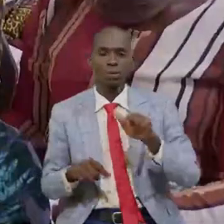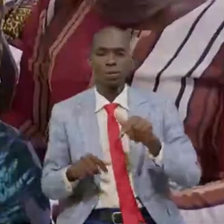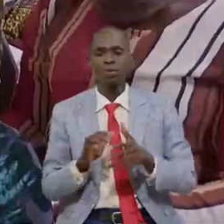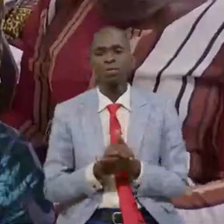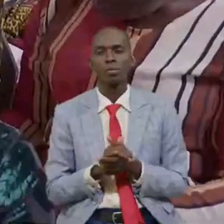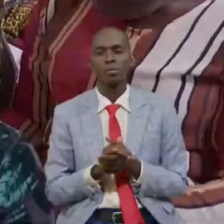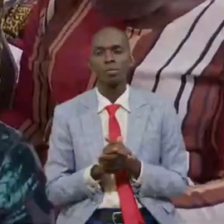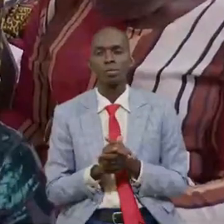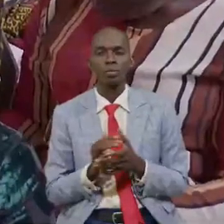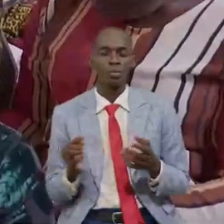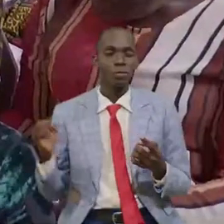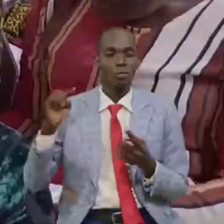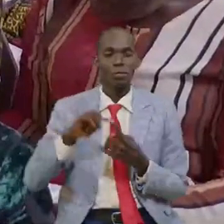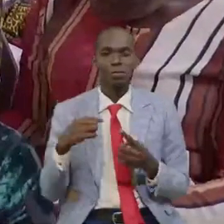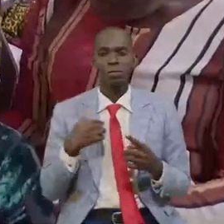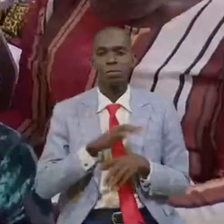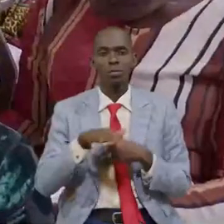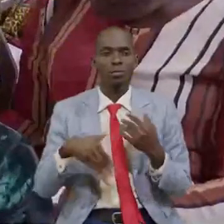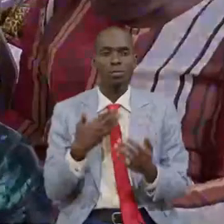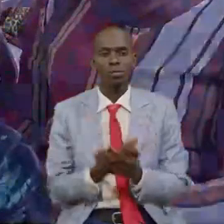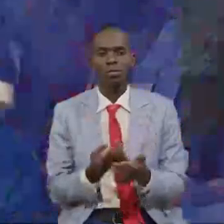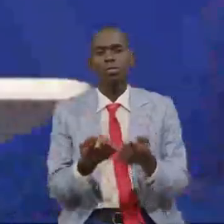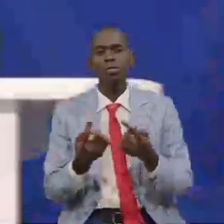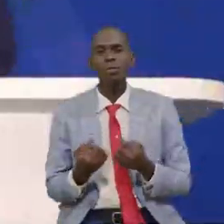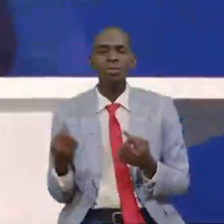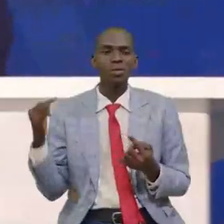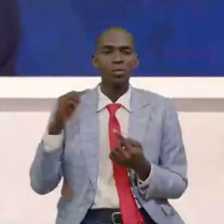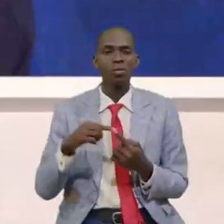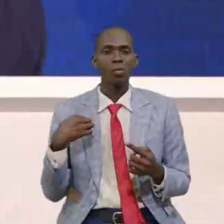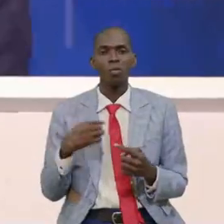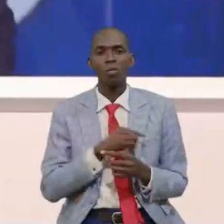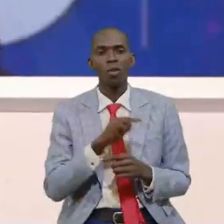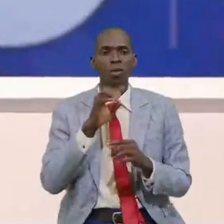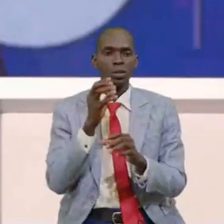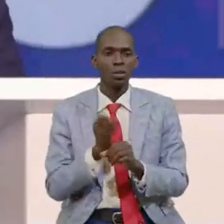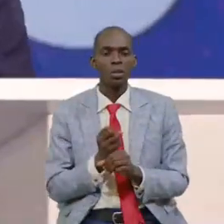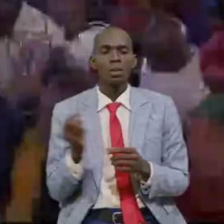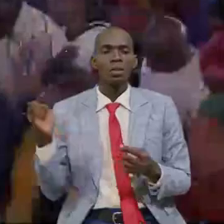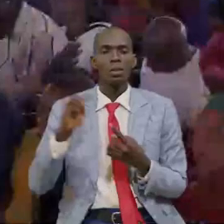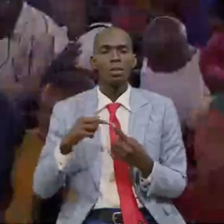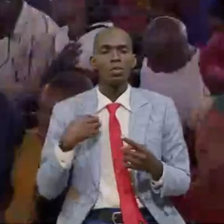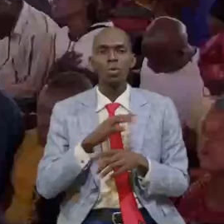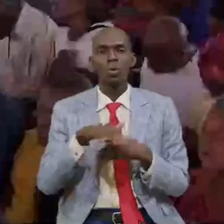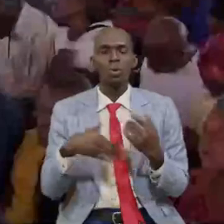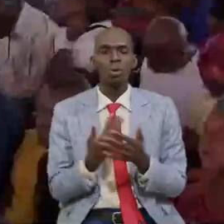Verset 13, jusqu'à ce que nous soyons tous parvenus. Jusqu'à ce que nous soyons tous parvenus, dis-le non.